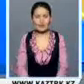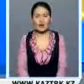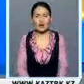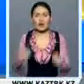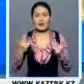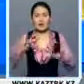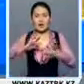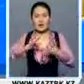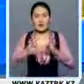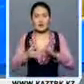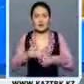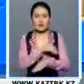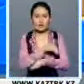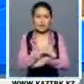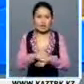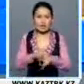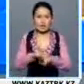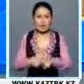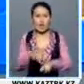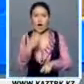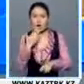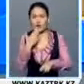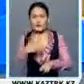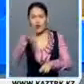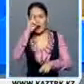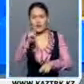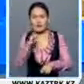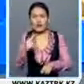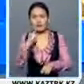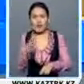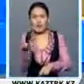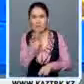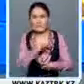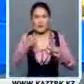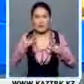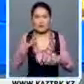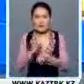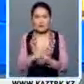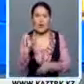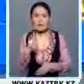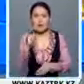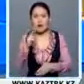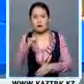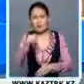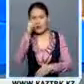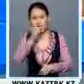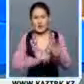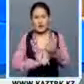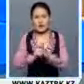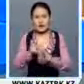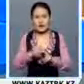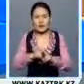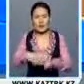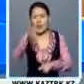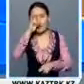Енді ғаламтор желісіндегі мекенжай жүйесінде ұлттық әліпбиді пайдалануға толық мүмкіндік туды. 1 сәуірден бастап нүкте қаз домені